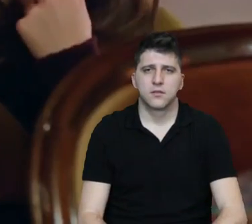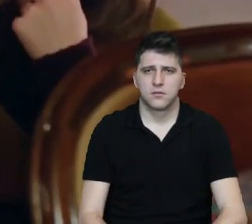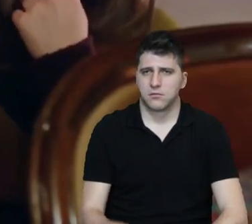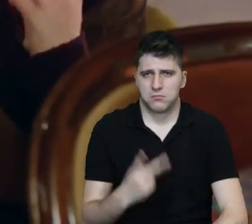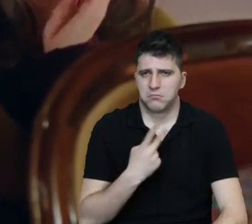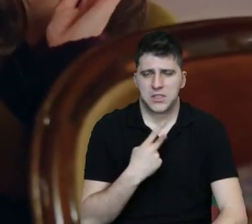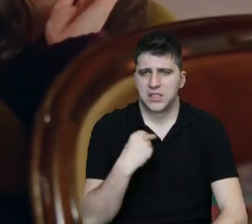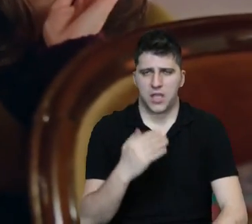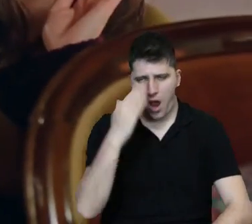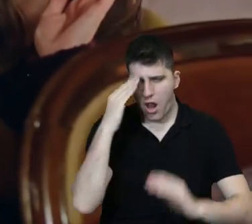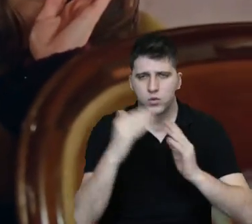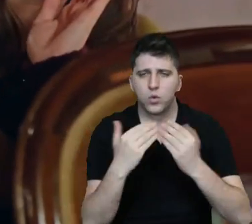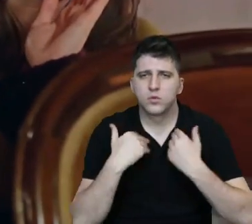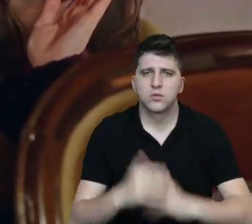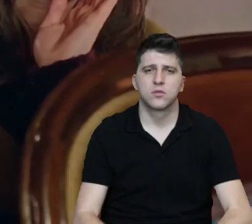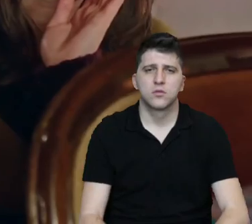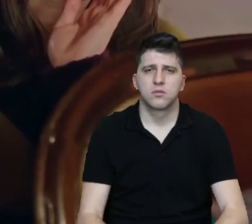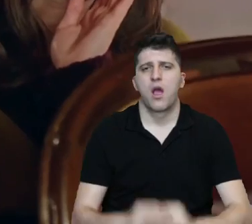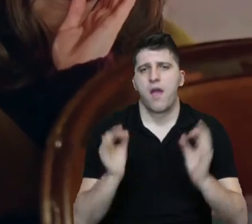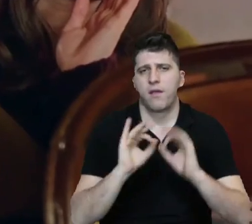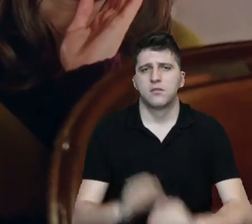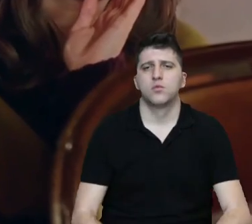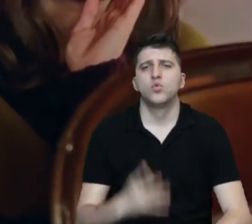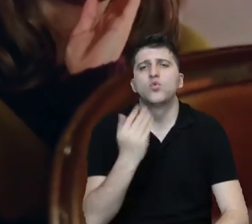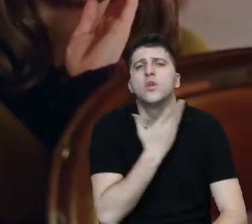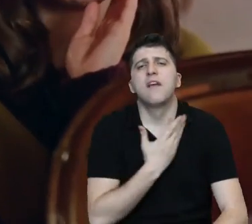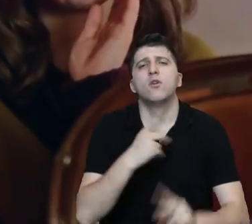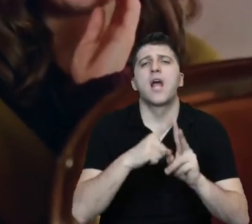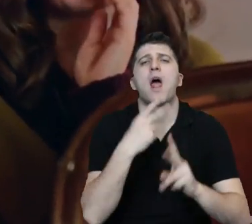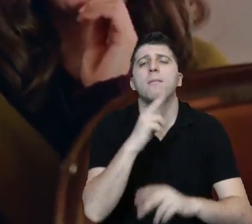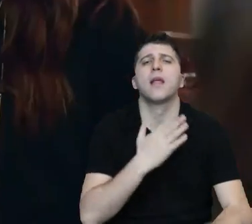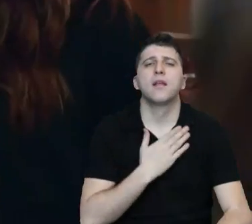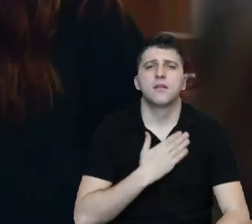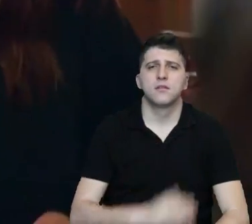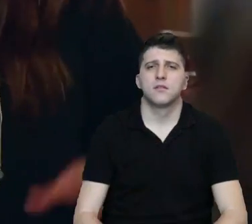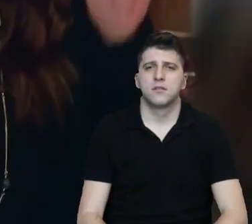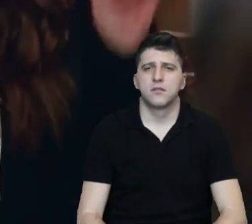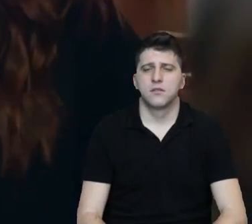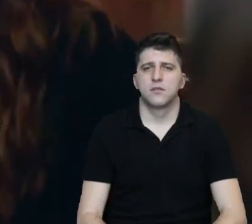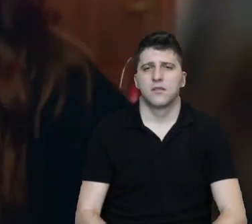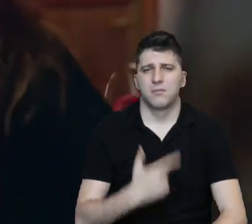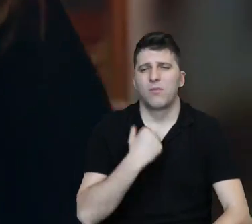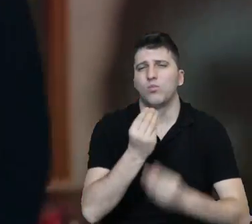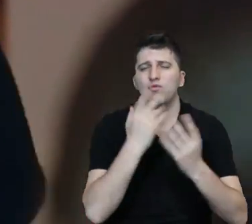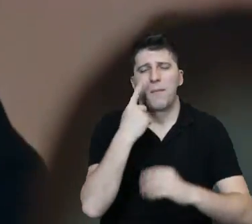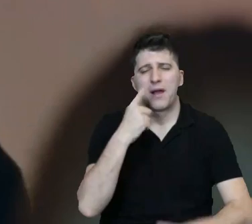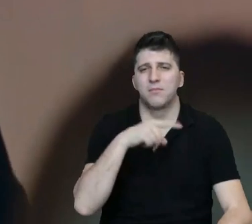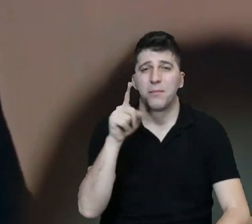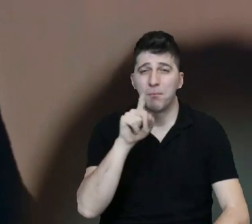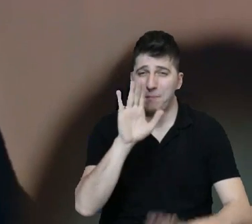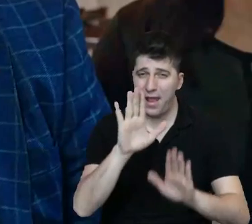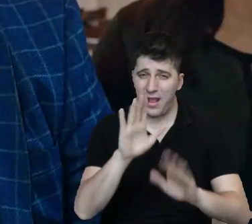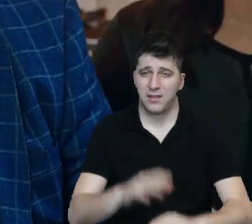Biz gayet iyi anlaşıyoruz. Evet, çok seviyoruz biz Nalan ablayı. Ben bir mutfağa bakayım. Kalk. Bir